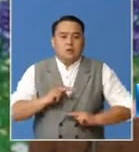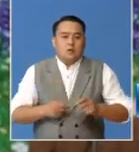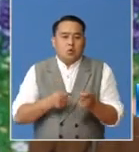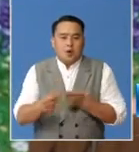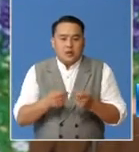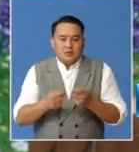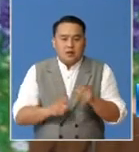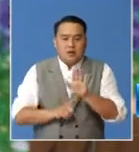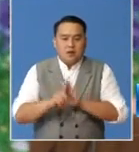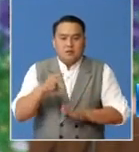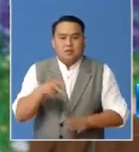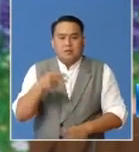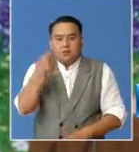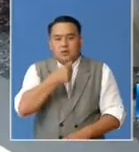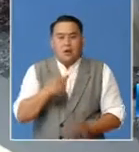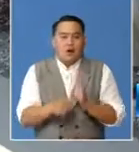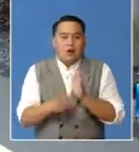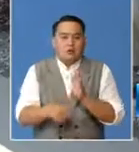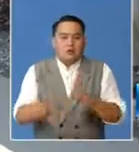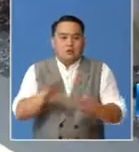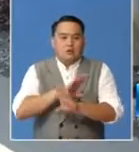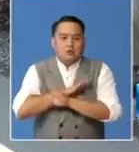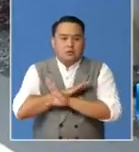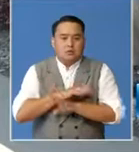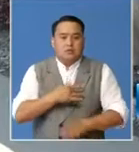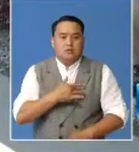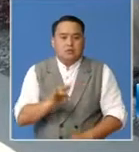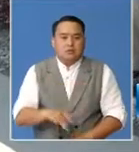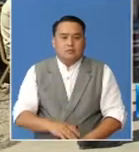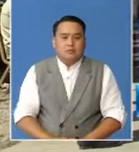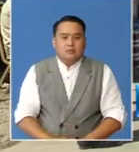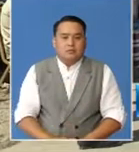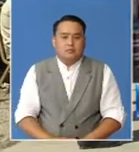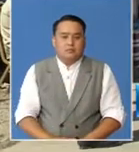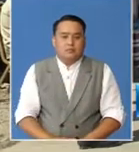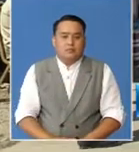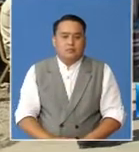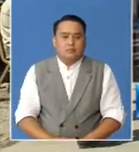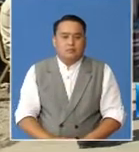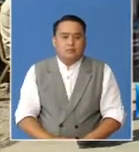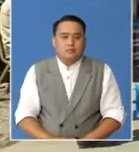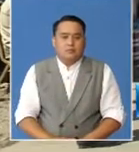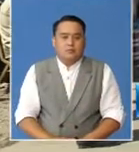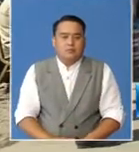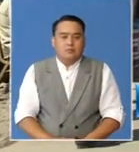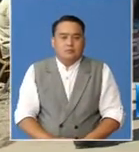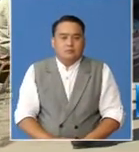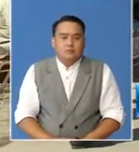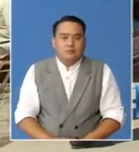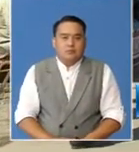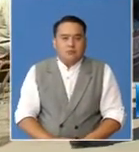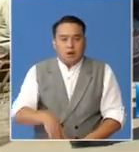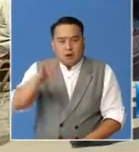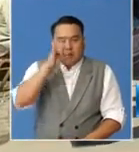басқарды. 2000 жылы небәрі 60 жасында жүрек талмасынан қайтыс болды. Қазақта бір жақсы сөз бар ғой, өздерің